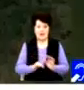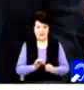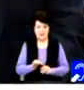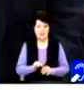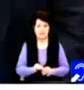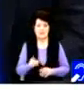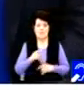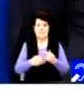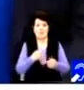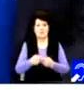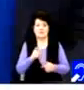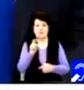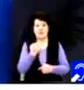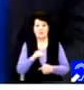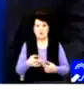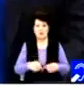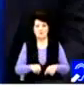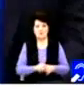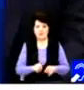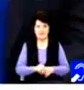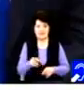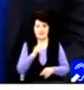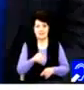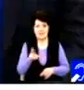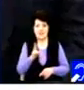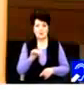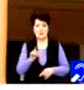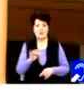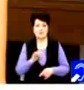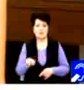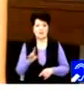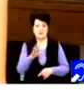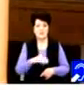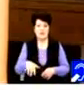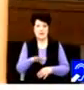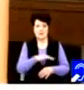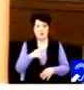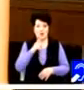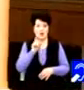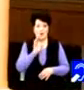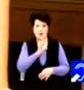Trump Kim de la Hanoi aat pe problema denuclearizării peninsulei coreene a eșuat